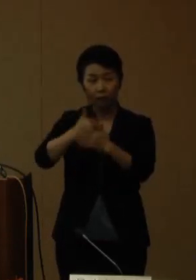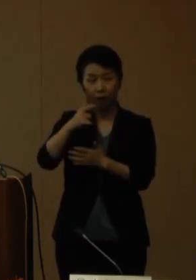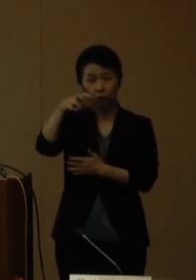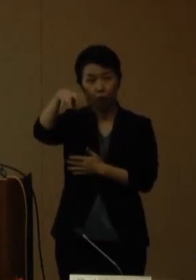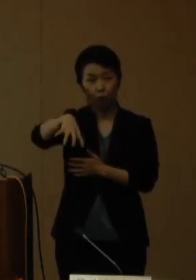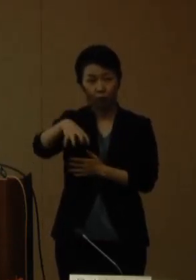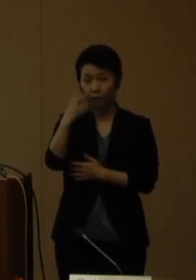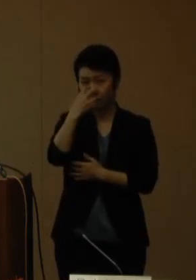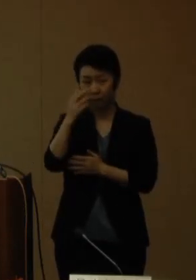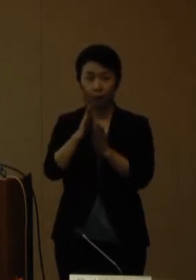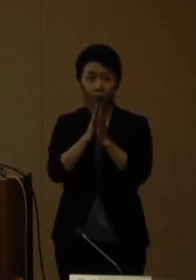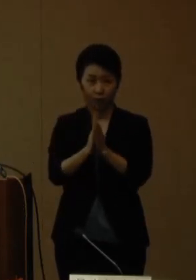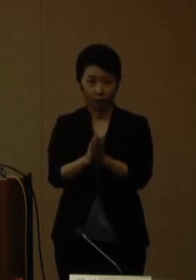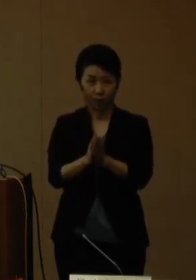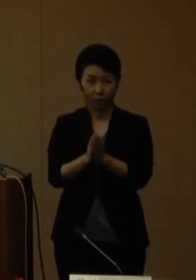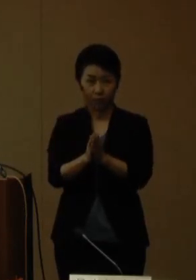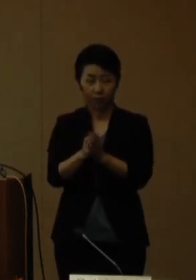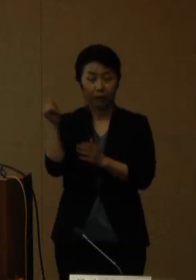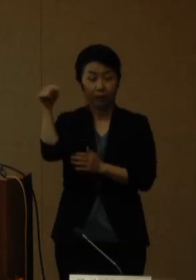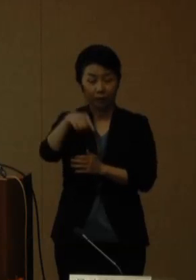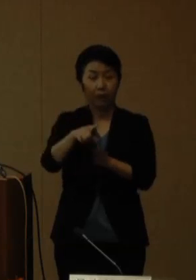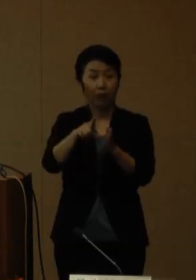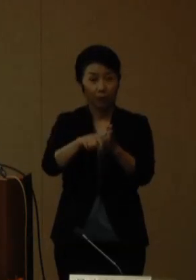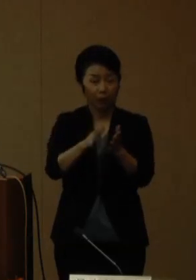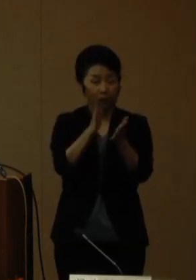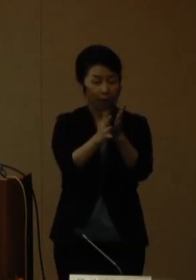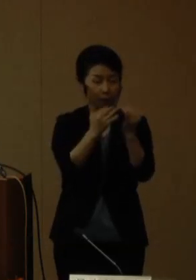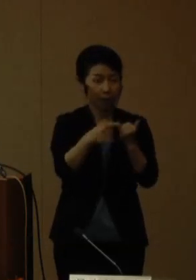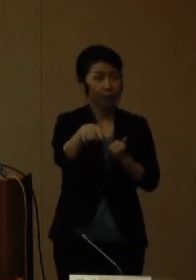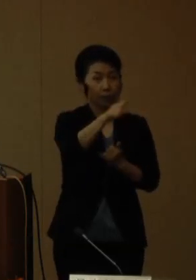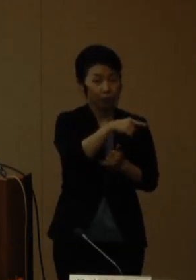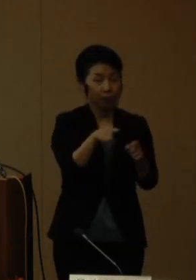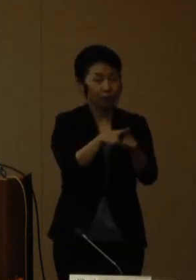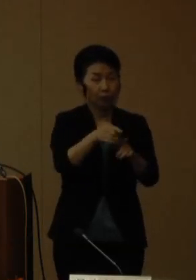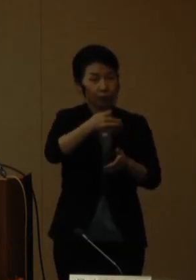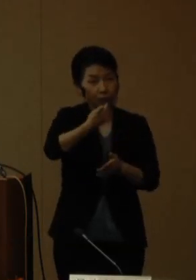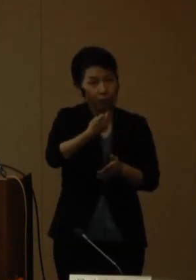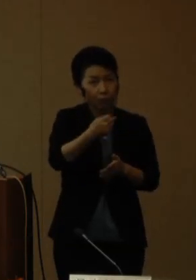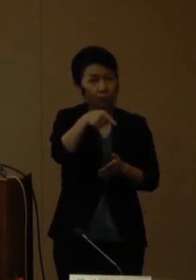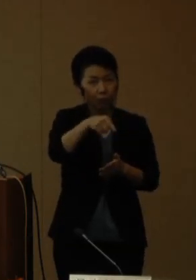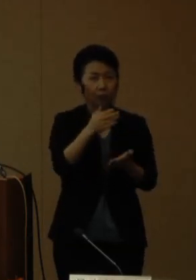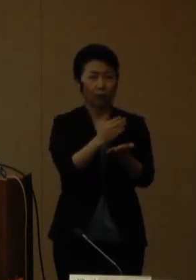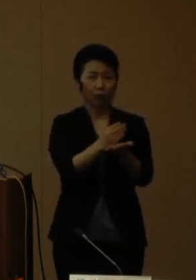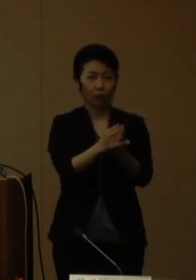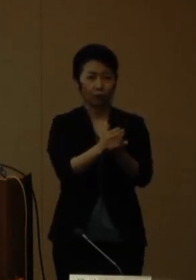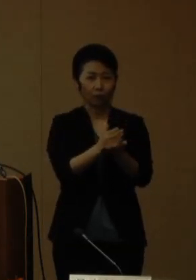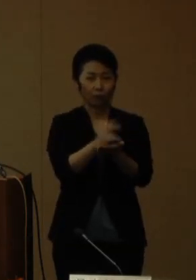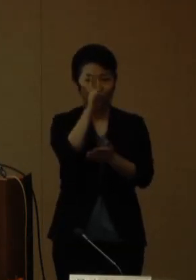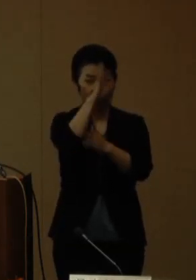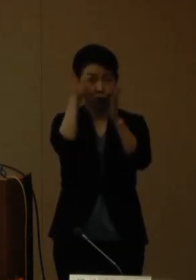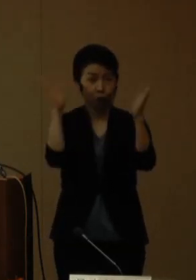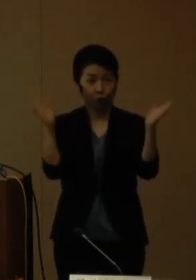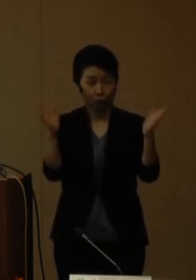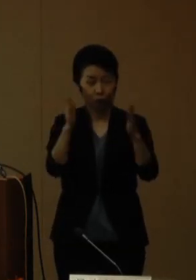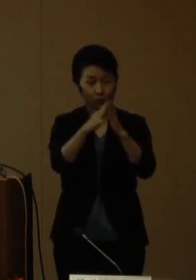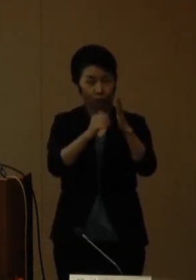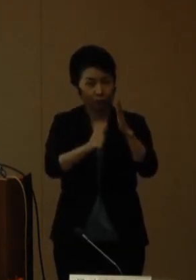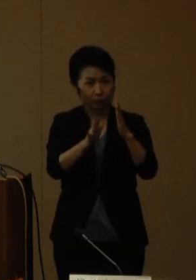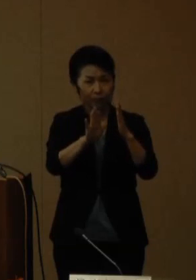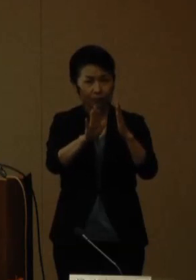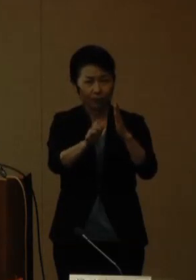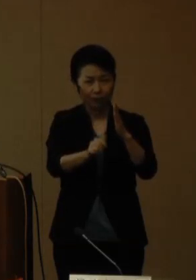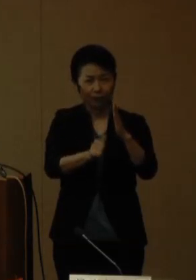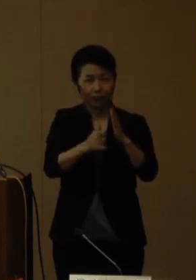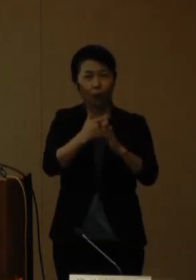来沖後は県民との会食などの接触を控え、日中を含めて不要不急の外出、特に